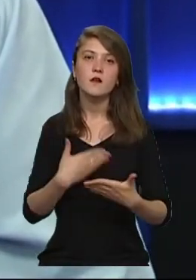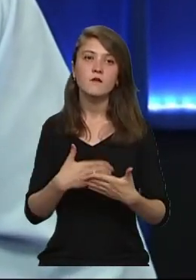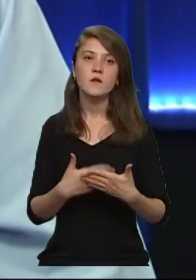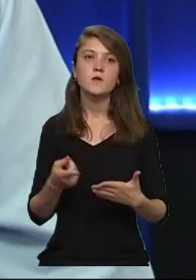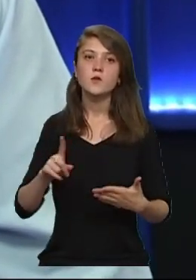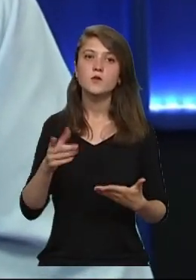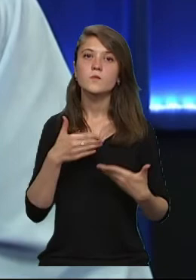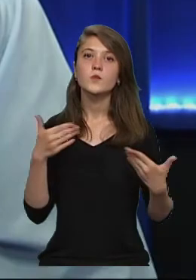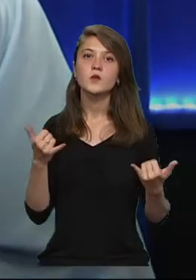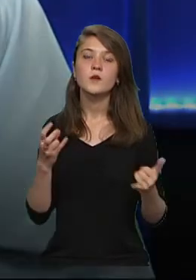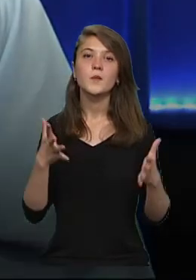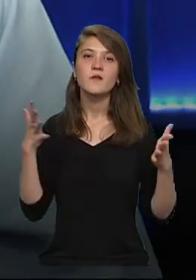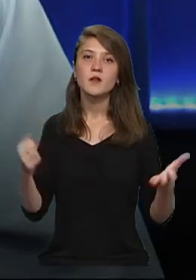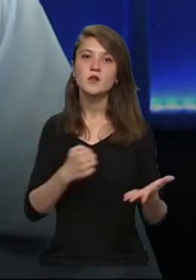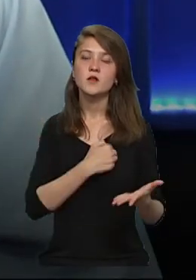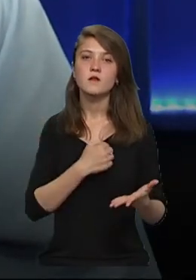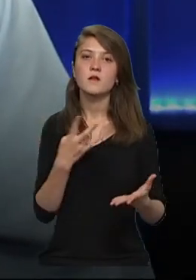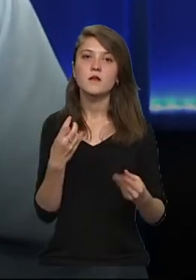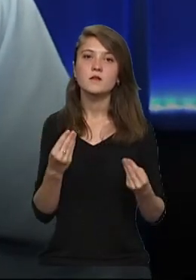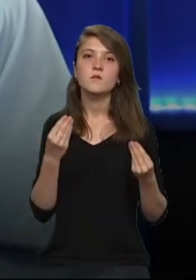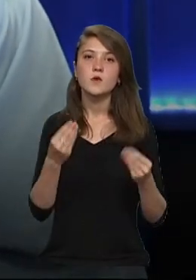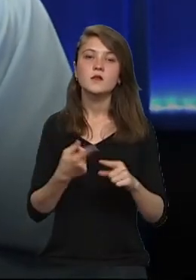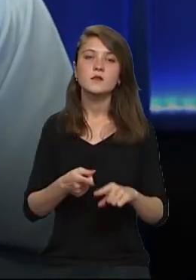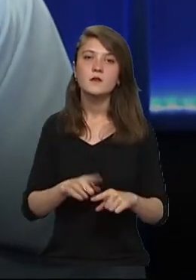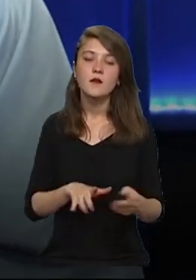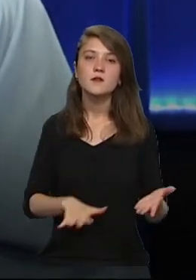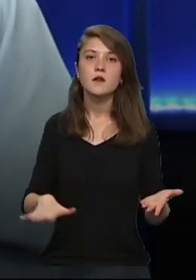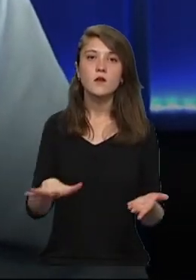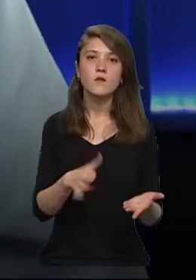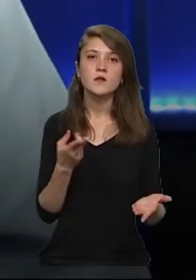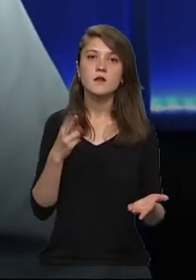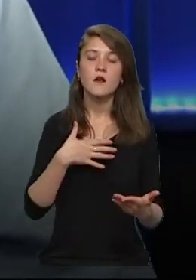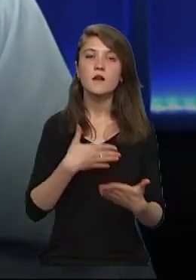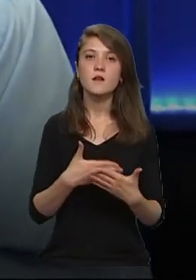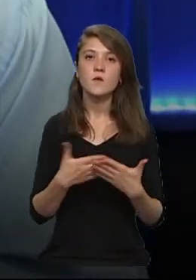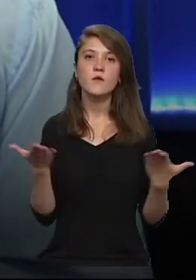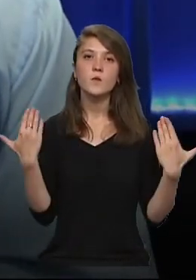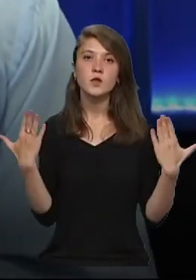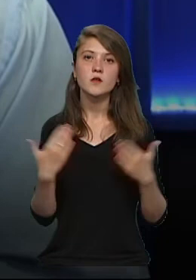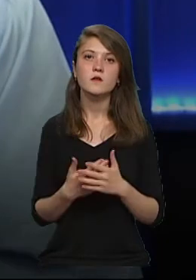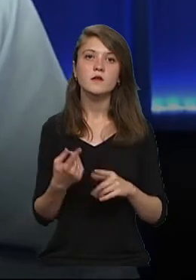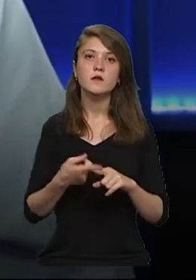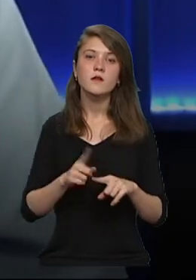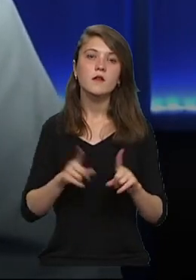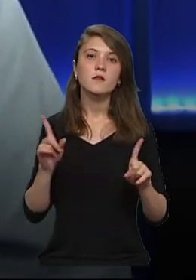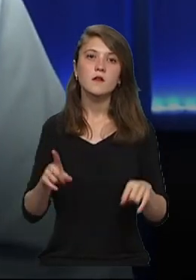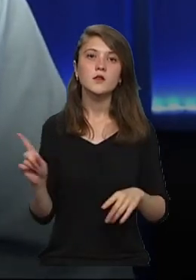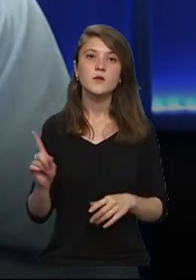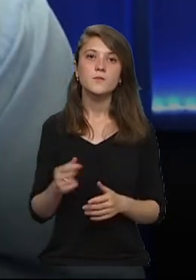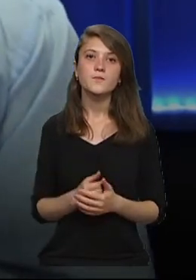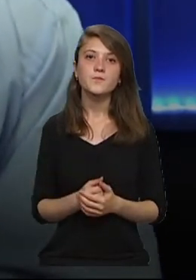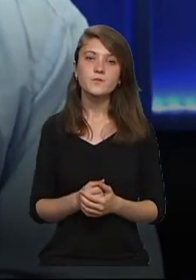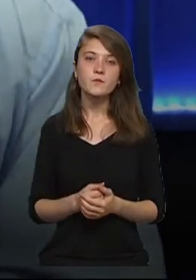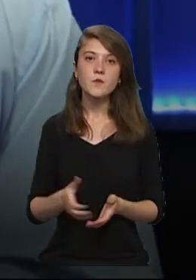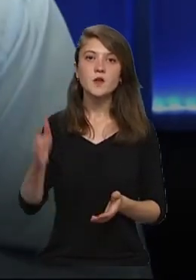що ми сьогодні, на превеликий жаль, не забезпечуємо це середовище для активного відпочинку. Це і те, що